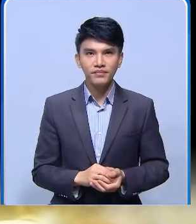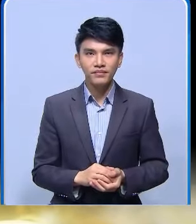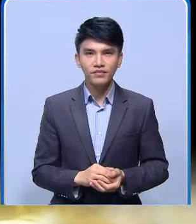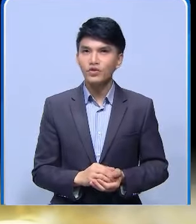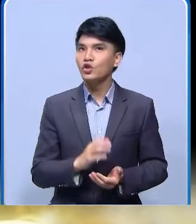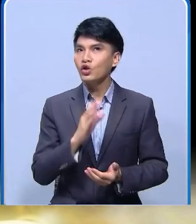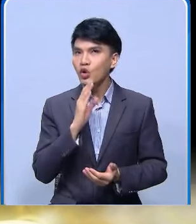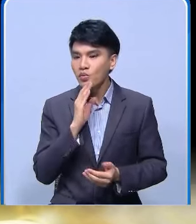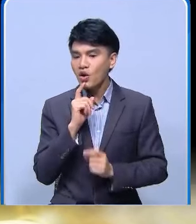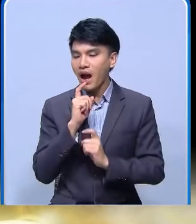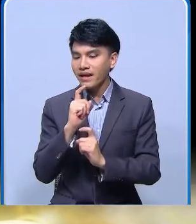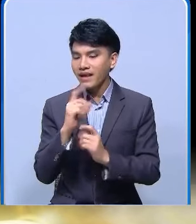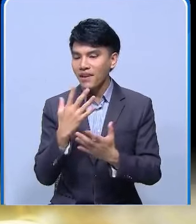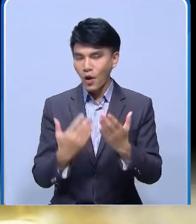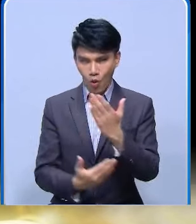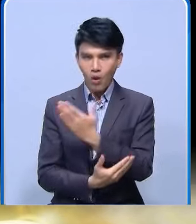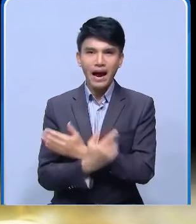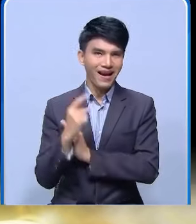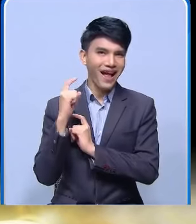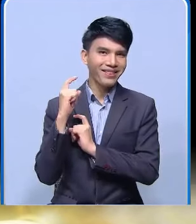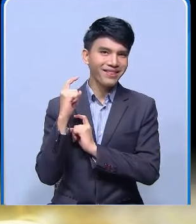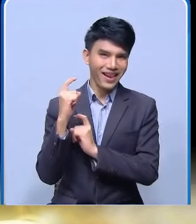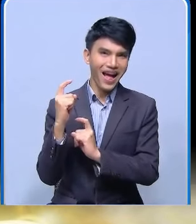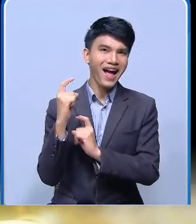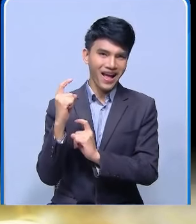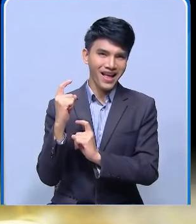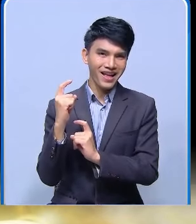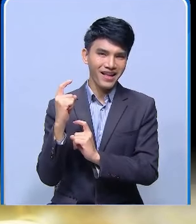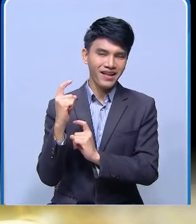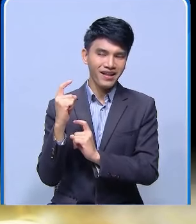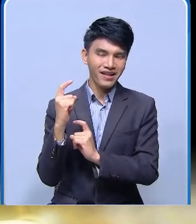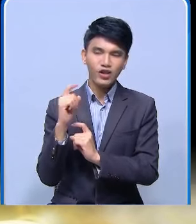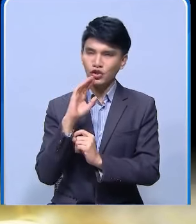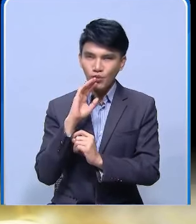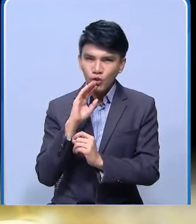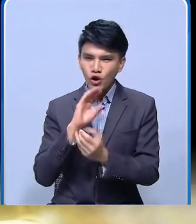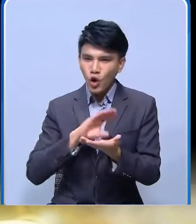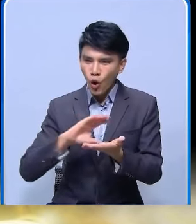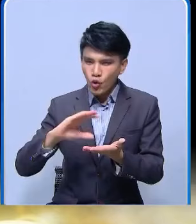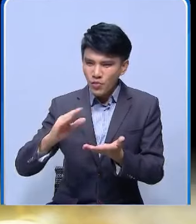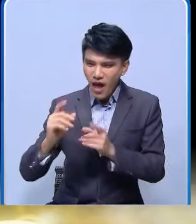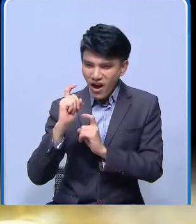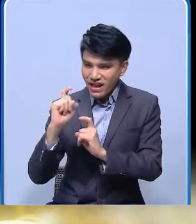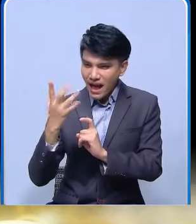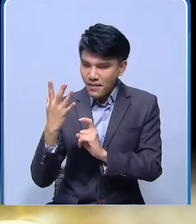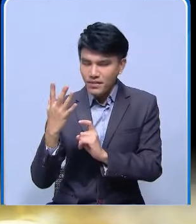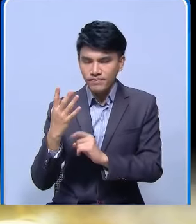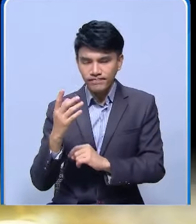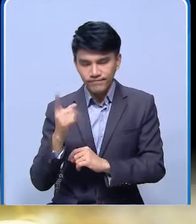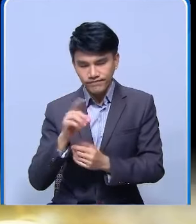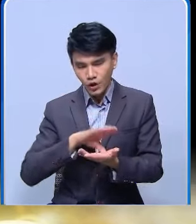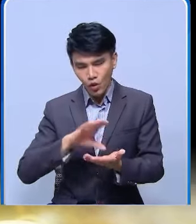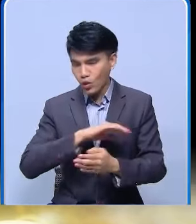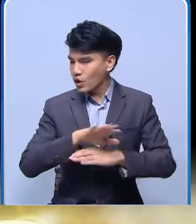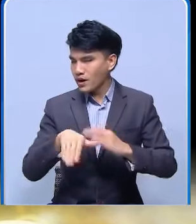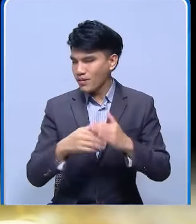พูดไม่เสี่ยงขึ้นมามีโอกาสที่จะเสี่ยงได้นะรับประกันได้ว่าลงทุนกับเราไม่มีความเสี่ยงแน่นอนแต่ว่าอย่างที่เตือนกันก่อนหน้านี้ทุกการลงทุนมีความ